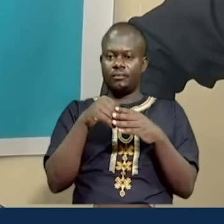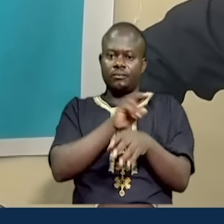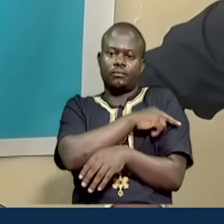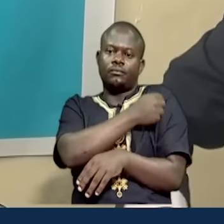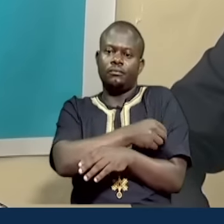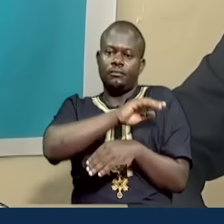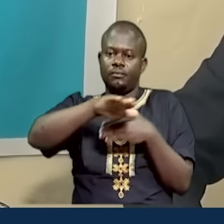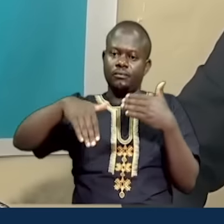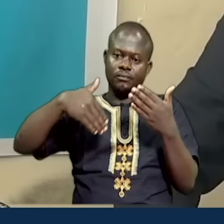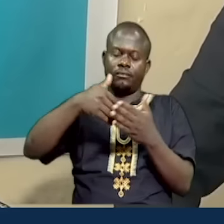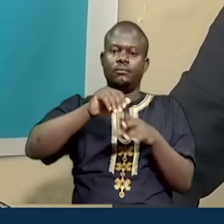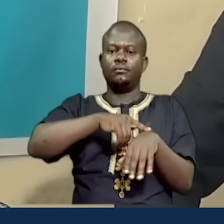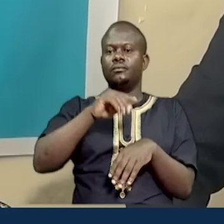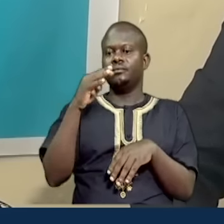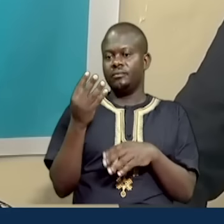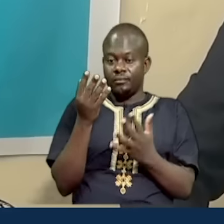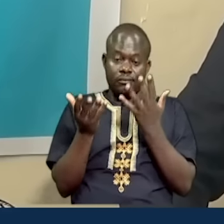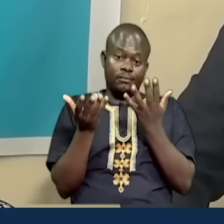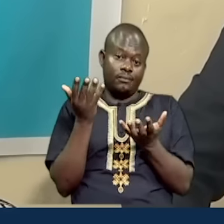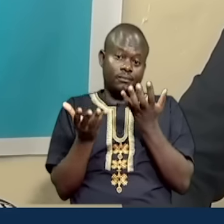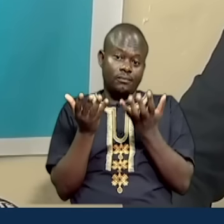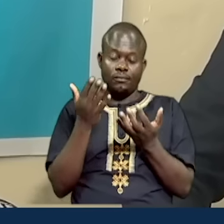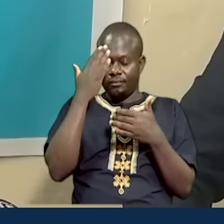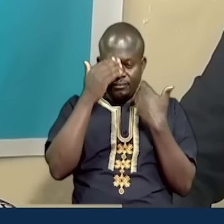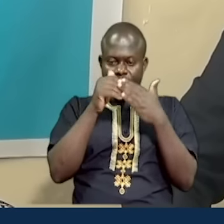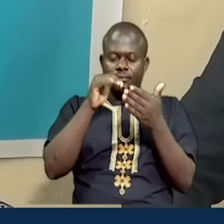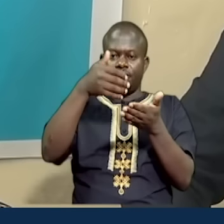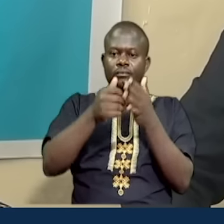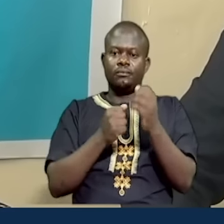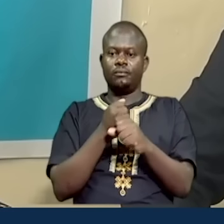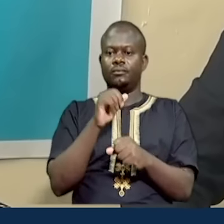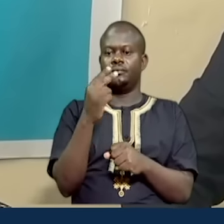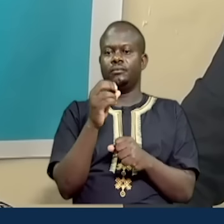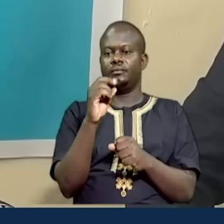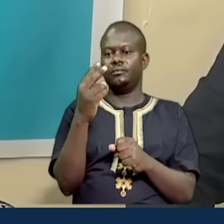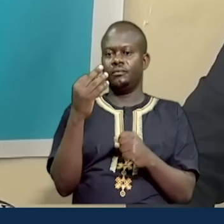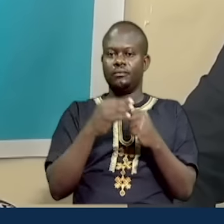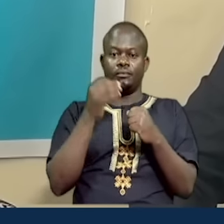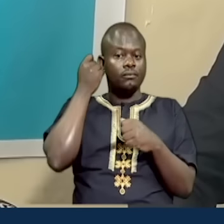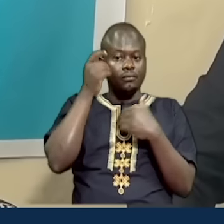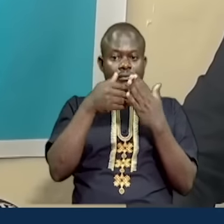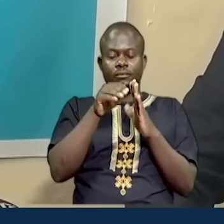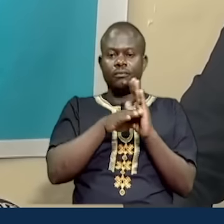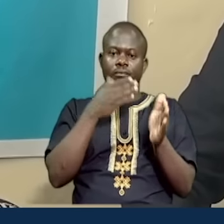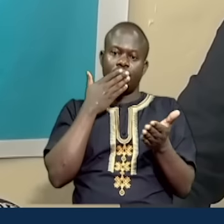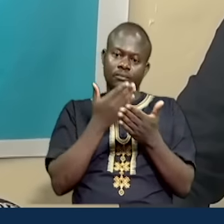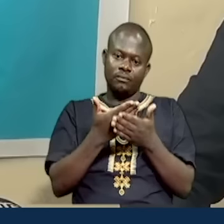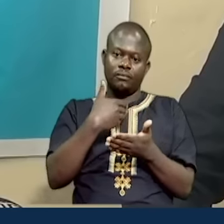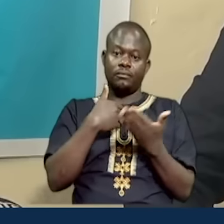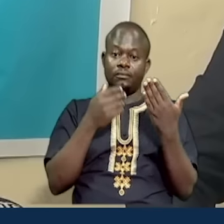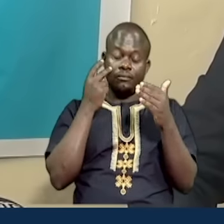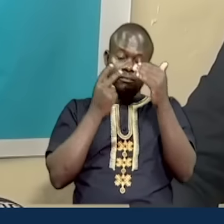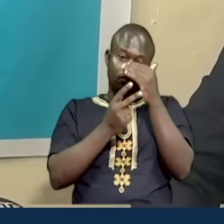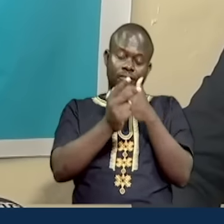bose inshuro enye byibuze kugera muri 2028. Urumva nk'iyo porogaramu ni porogaramu nziza iri ifite ambition